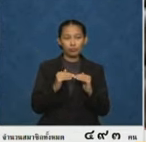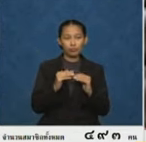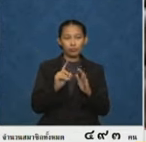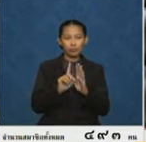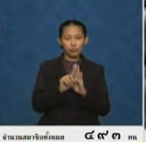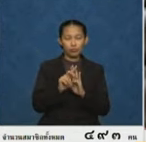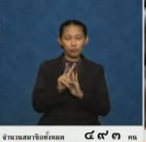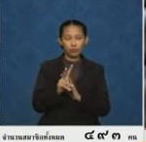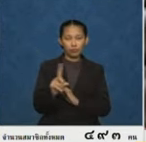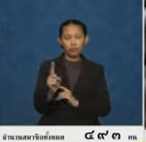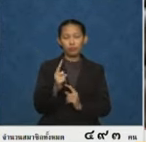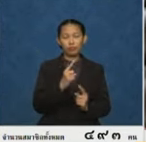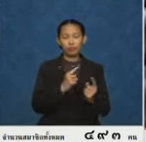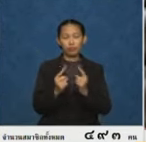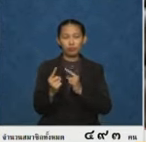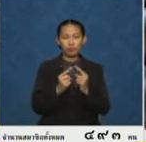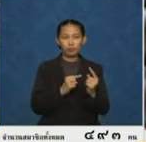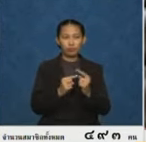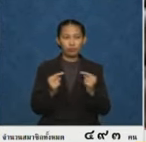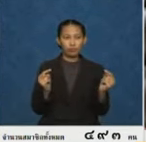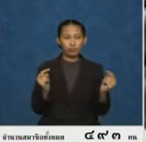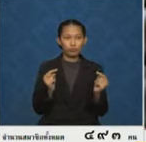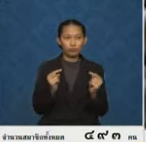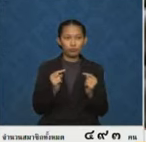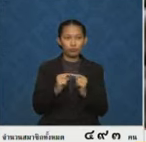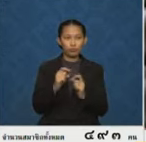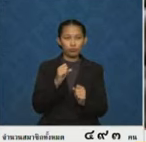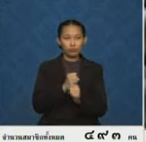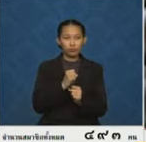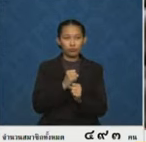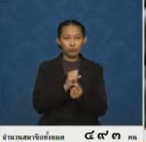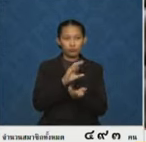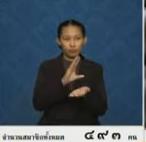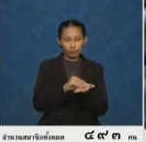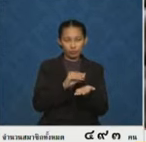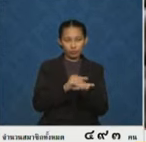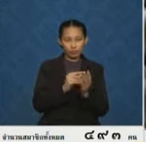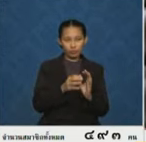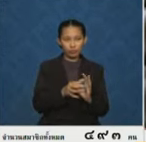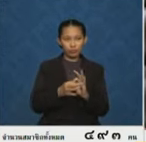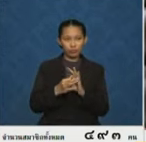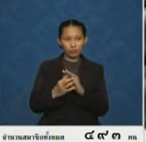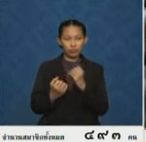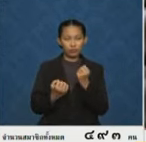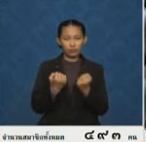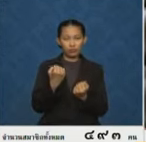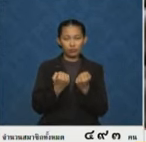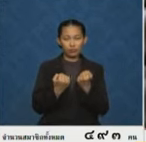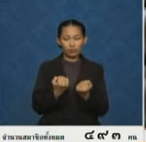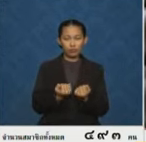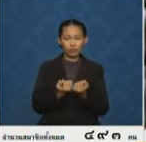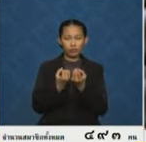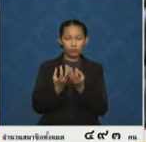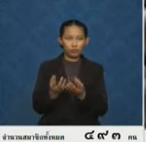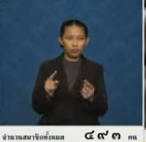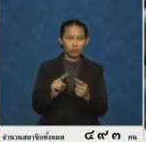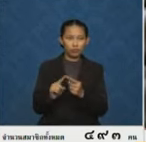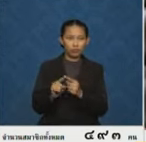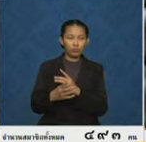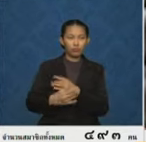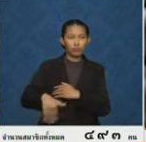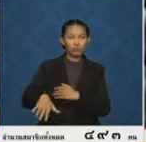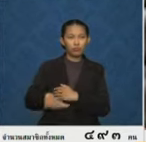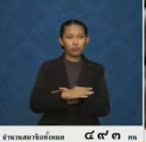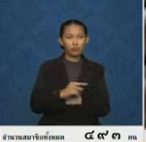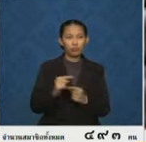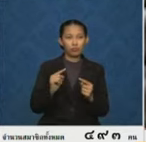จะเอ่อพูดถึงนะครับในการเอ่อทำเรื่องของข้อมูลนะครับเกี่ยวกับเรื่องของขนส่งสาธารณะนะครับที่เชื่อมต่อกับสถานีบ้านทับ